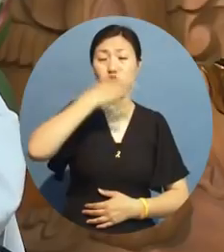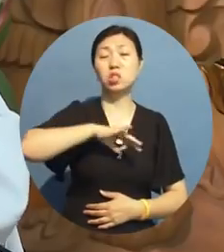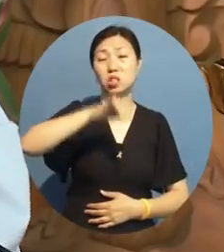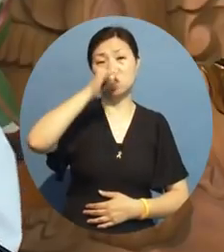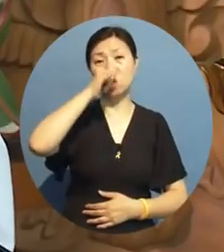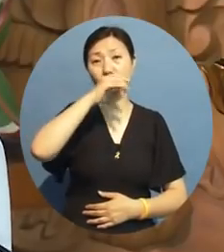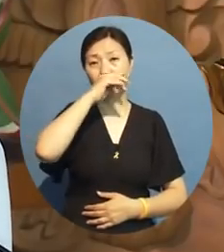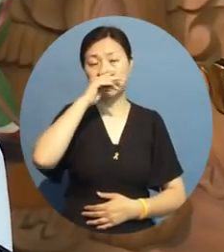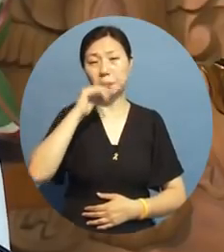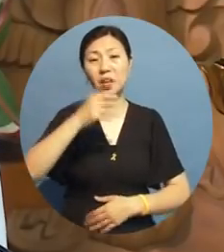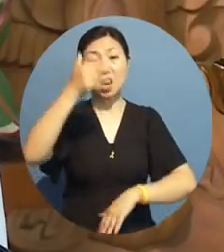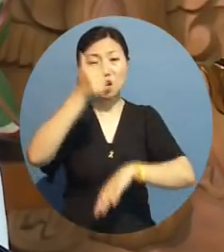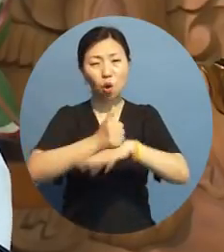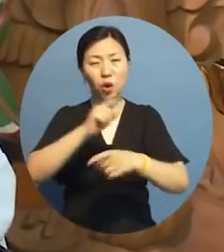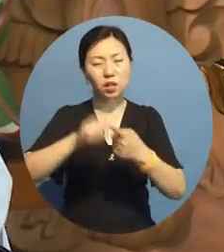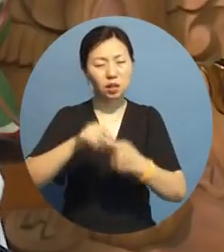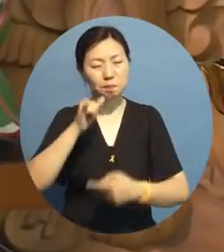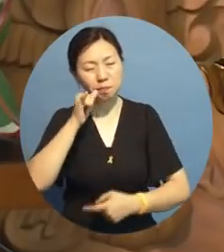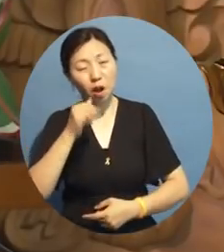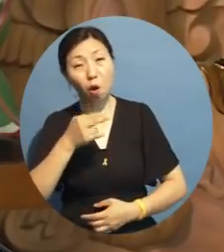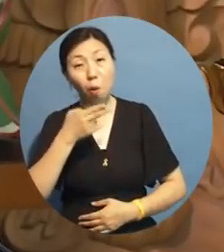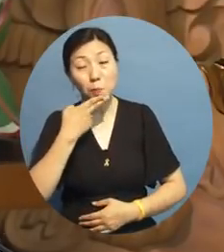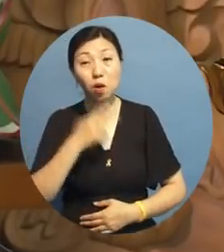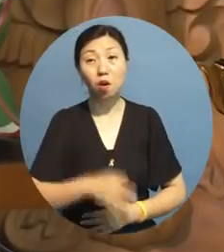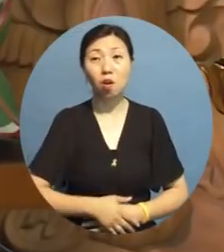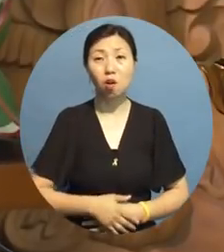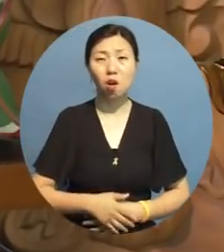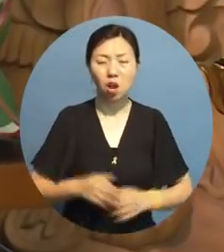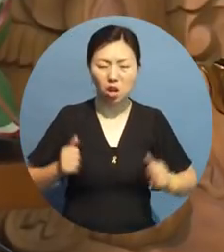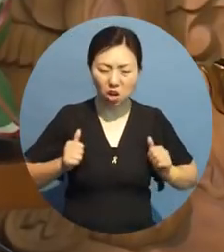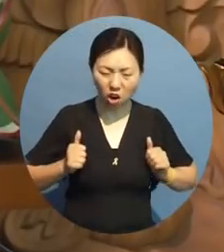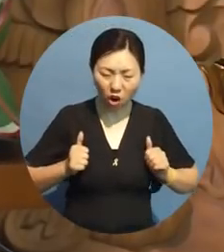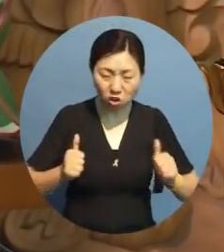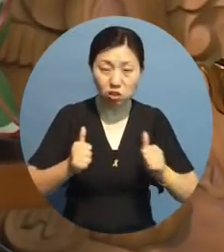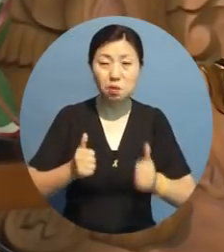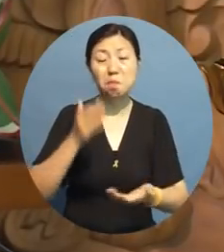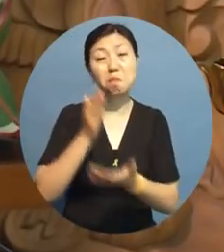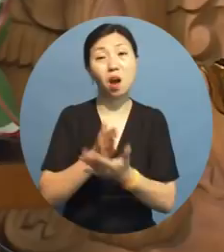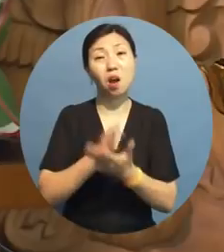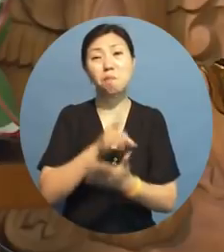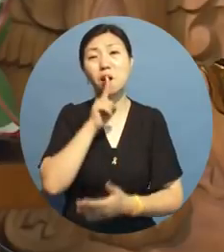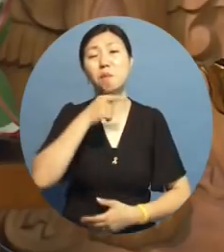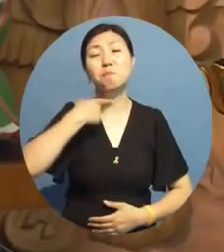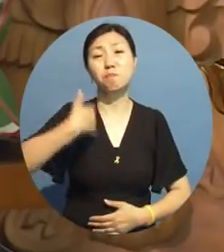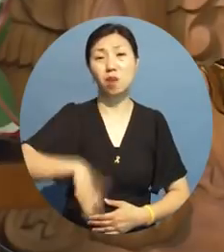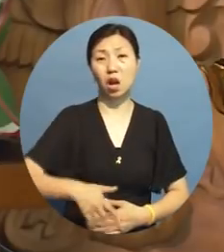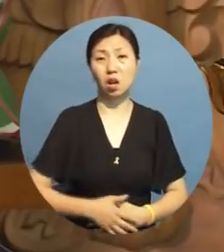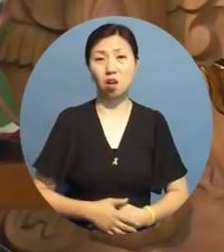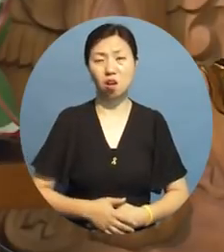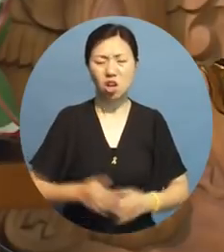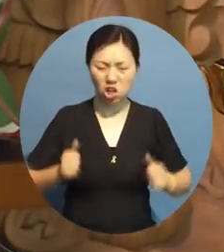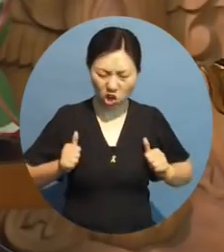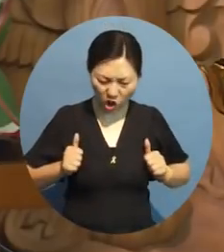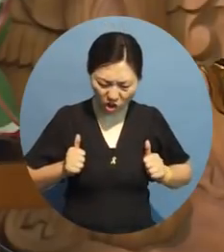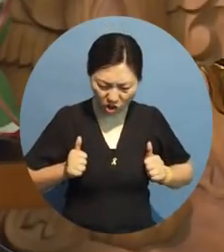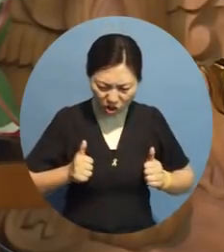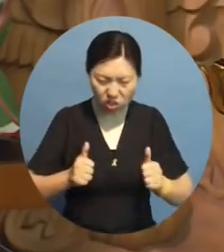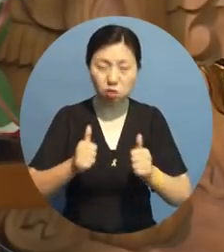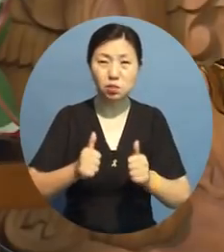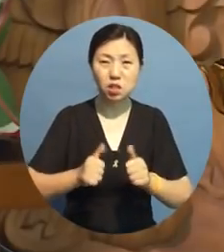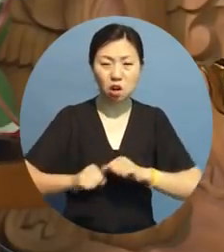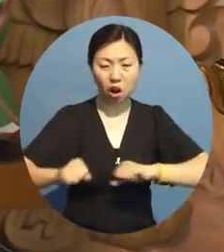뭐, 결과가 집착 안할 바에야, 열심히 안할 필요가, 내가 언제 열심히 하지 마라 그랬나? 열심히 하라고 했잖아.